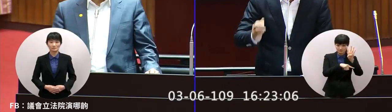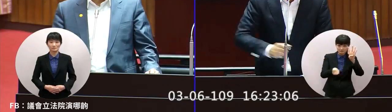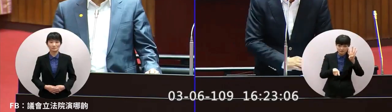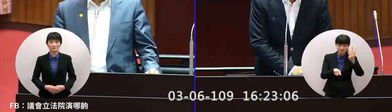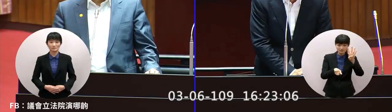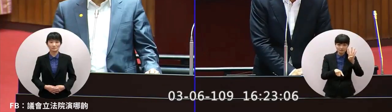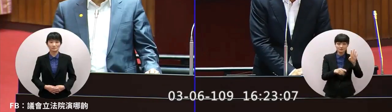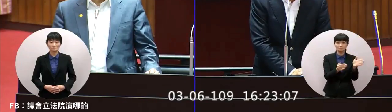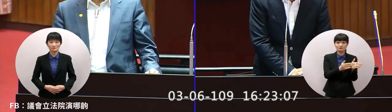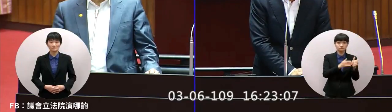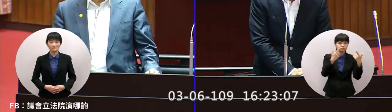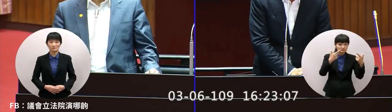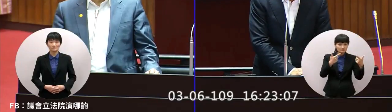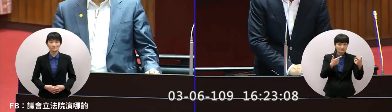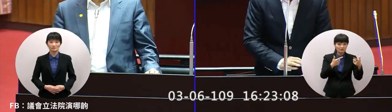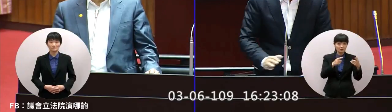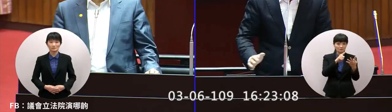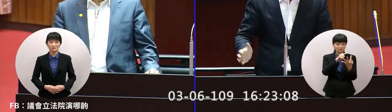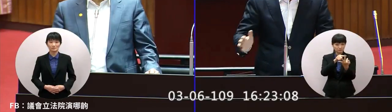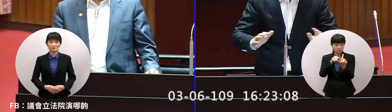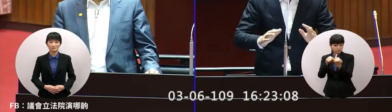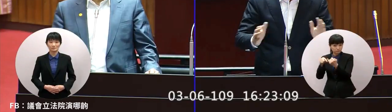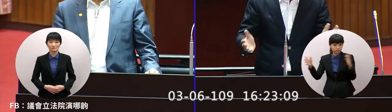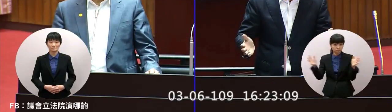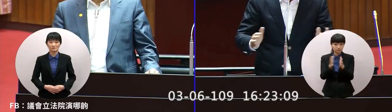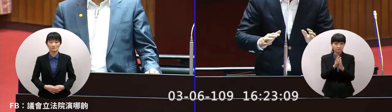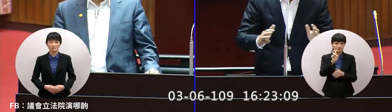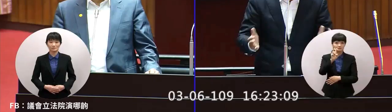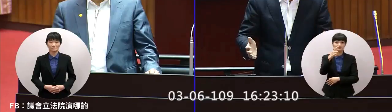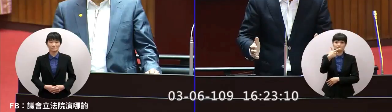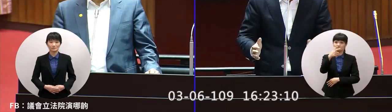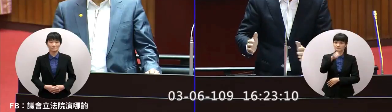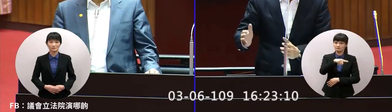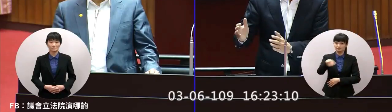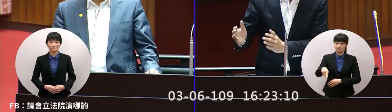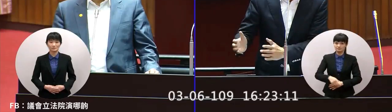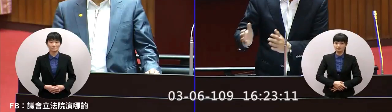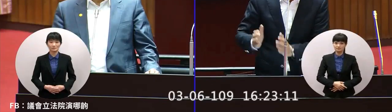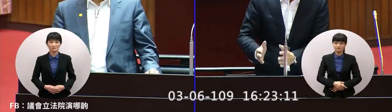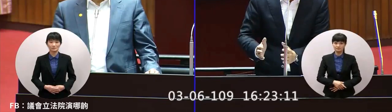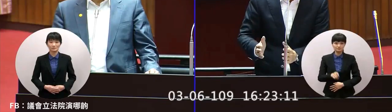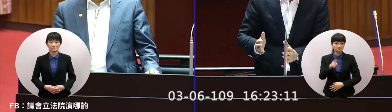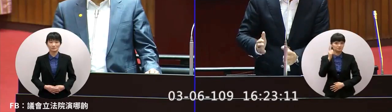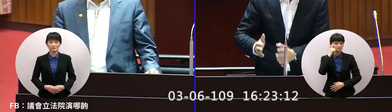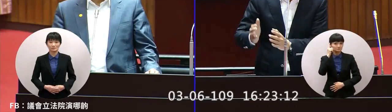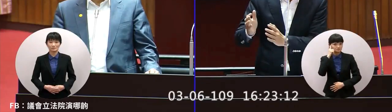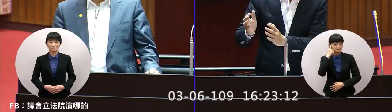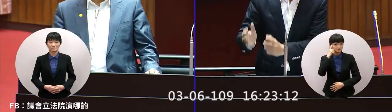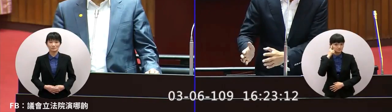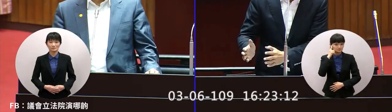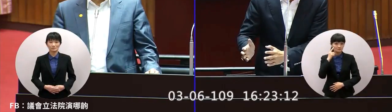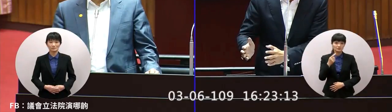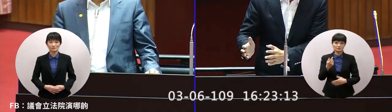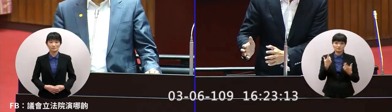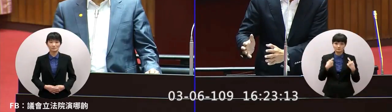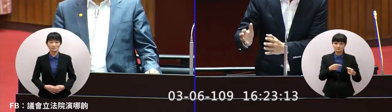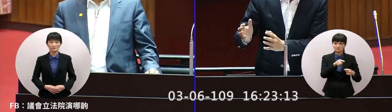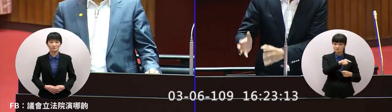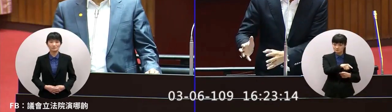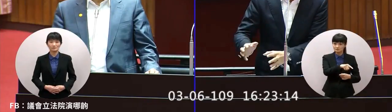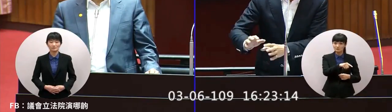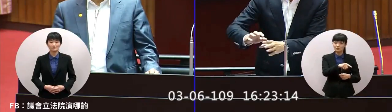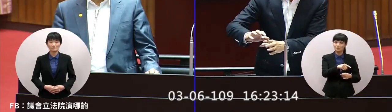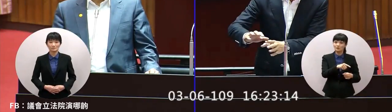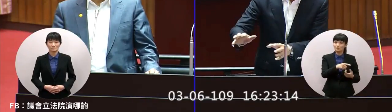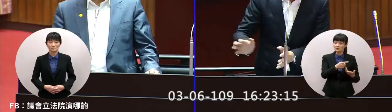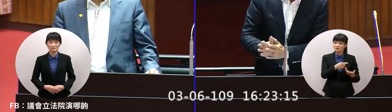是26位。所以部长你可以看嘛吼，这可想而知，三位车已登来，三位车稍等于收掉，要赶